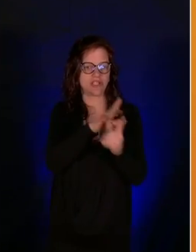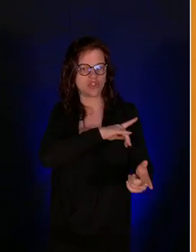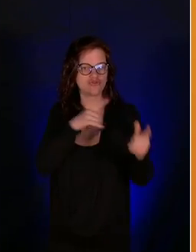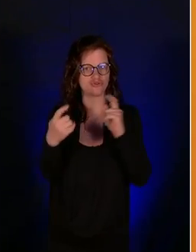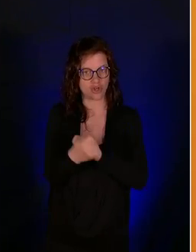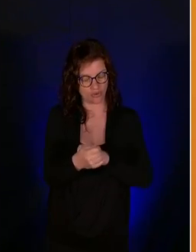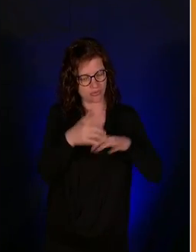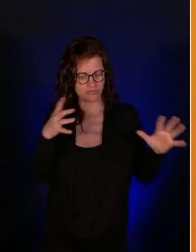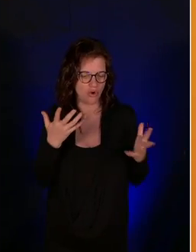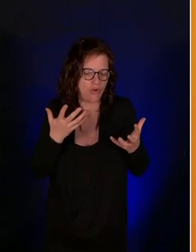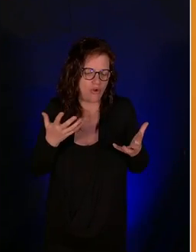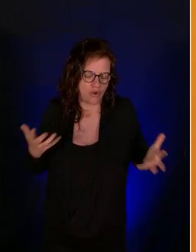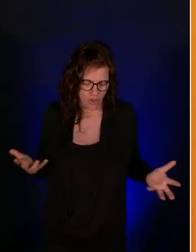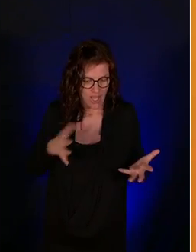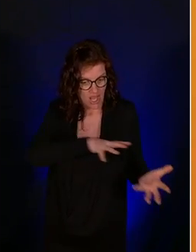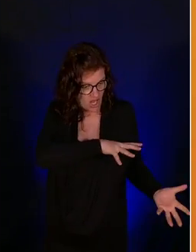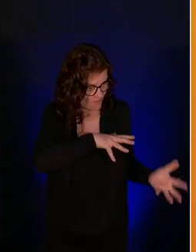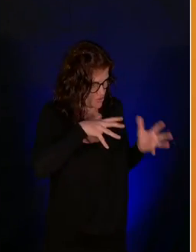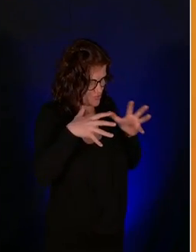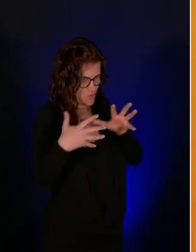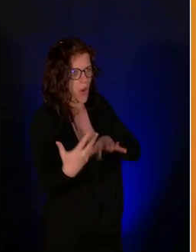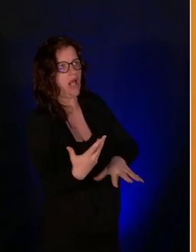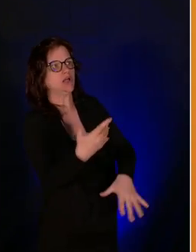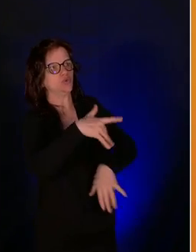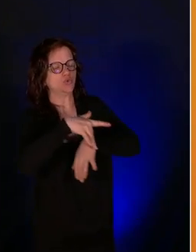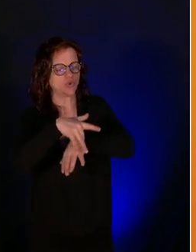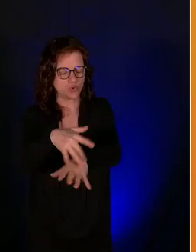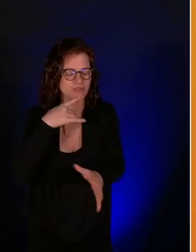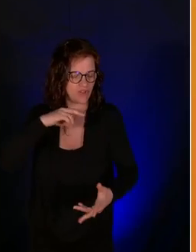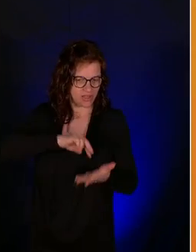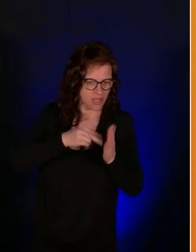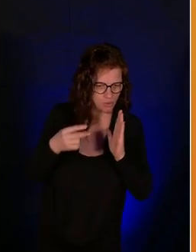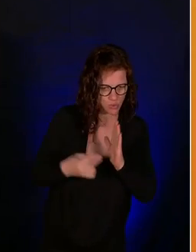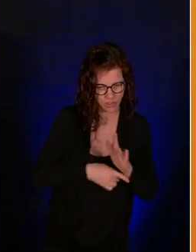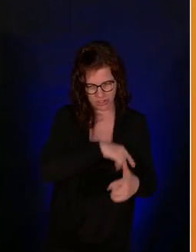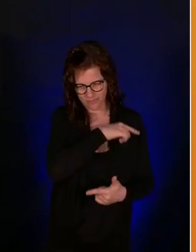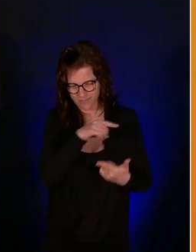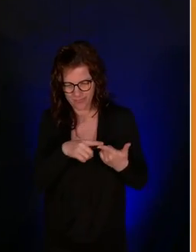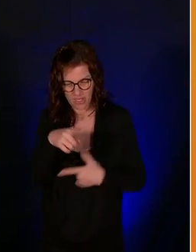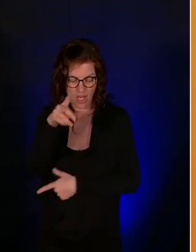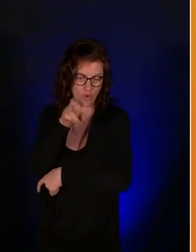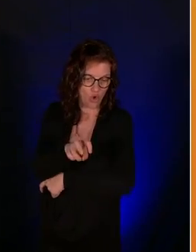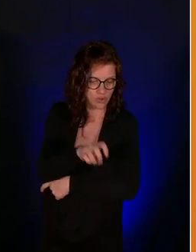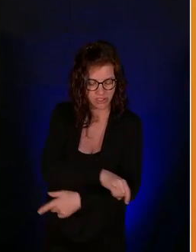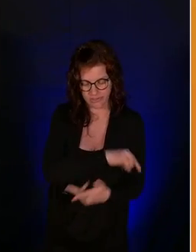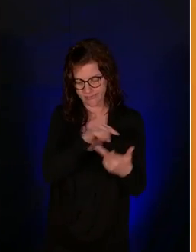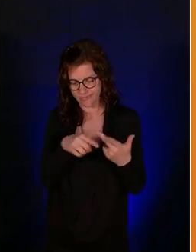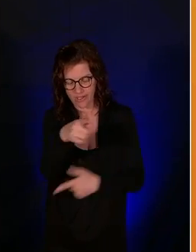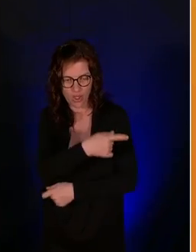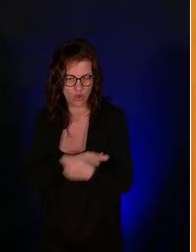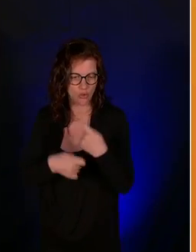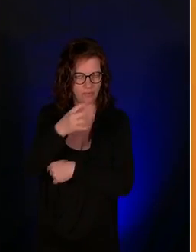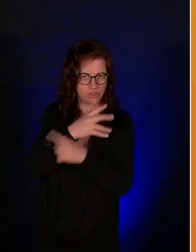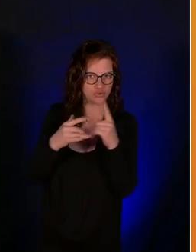les évolutions auxquelles nous sommes confrontés, qu'elles soient technologiques, écologiques, économiques